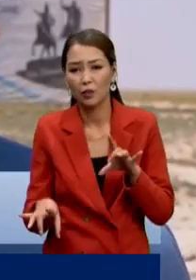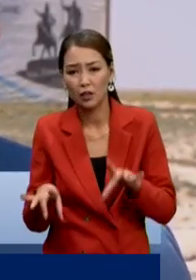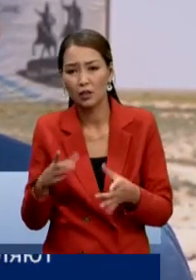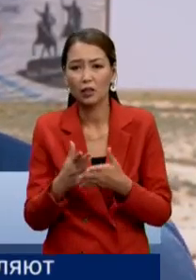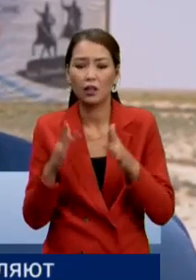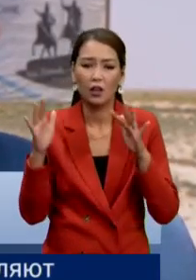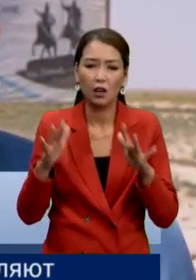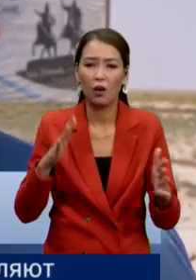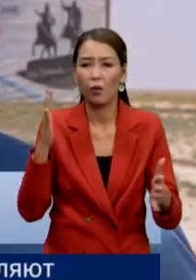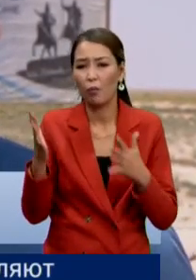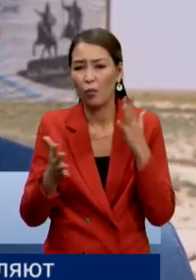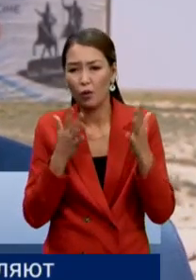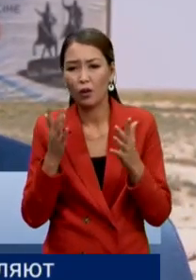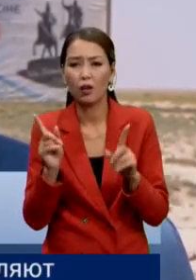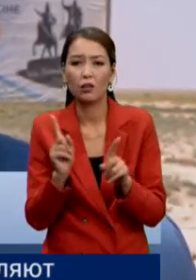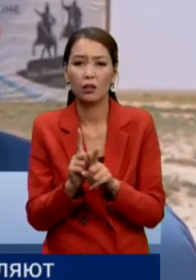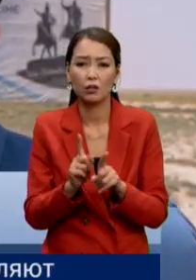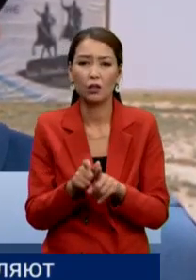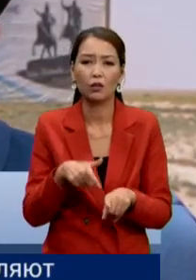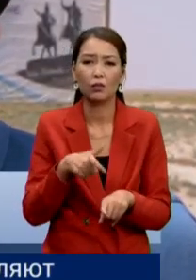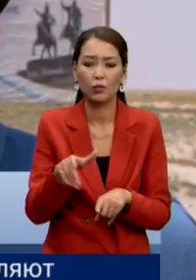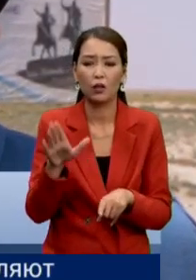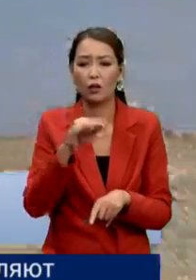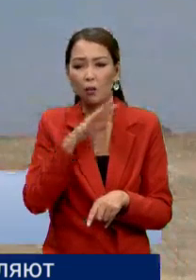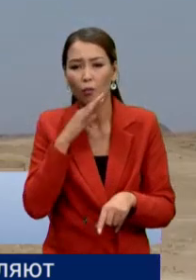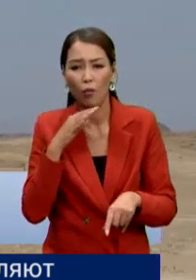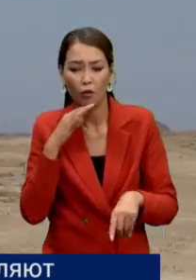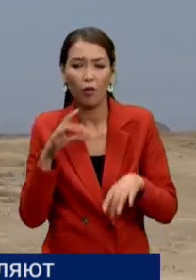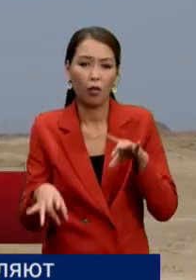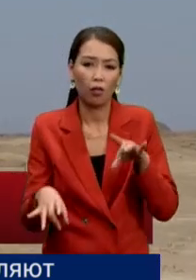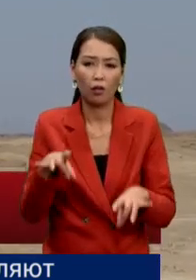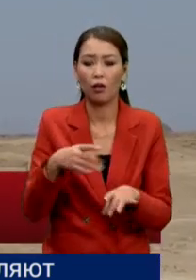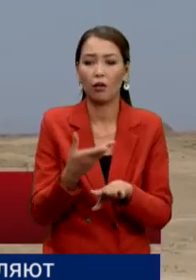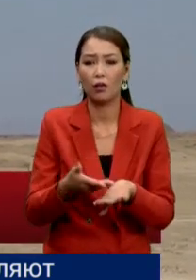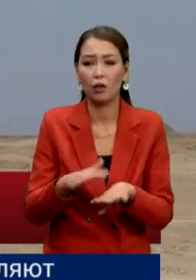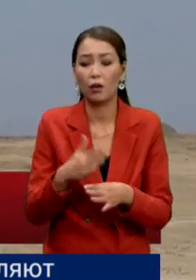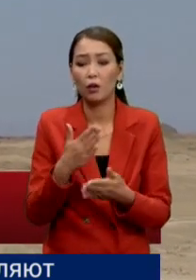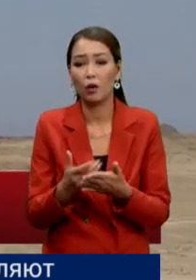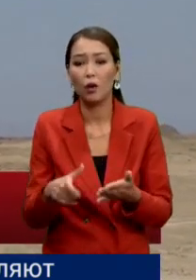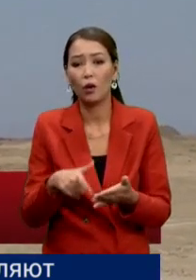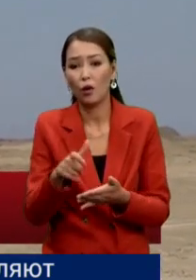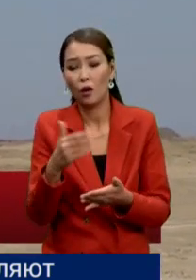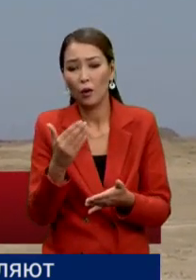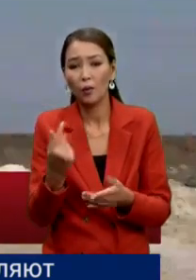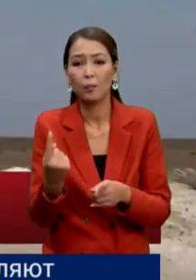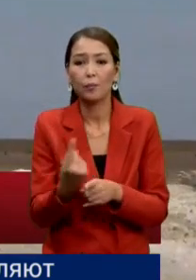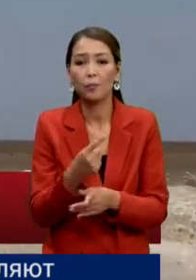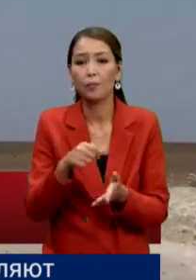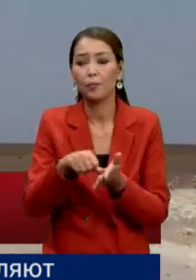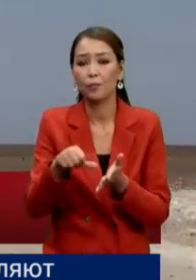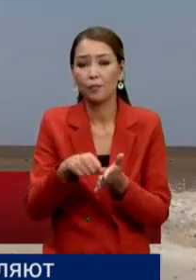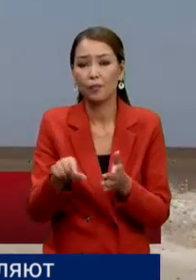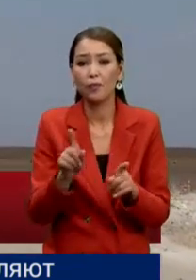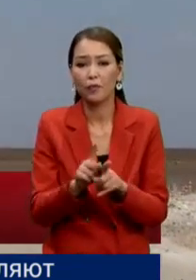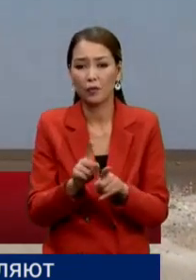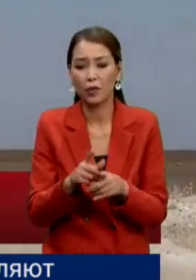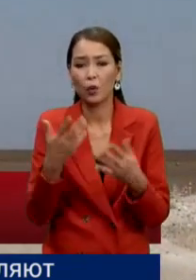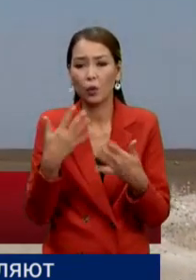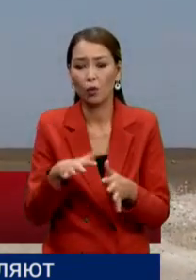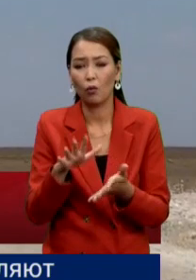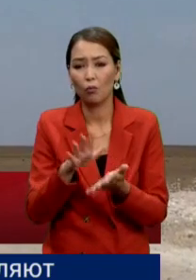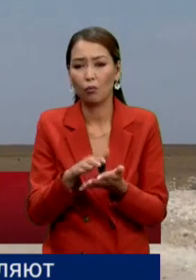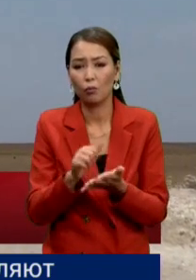bolıp boran talay yolda qalıp balçıqtap atıp. Qurulus toluq ayaqtalmasa da yoldun alğaşqı salınğan bölügi bülünip jatır.